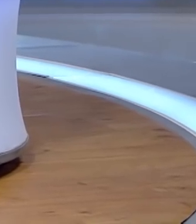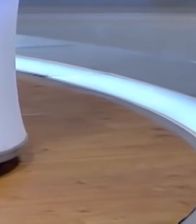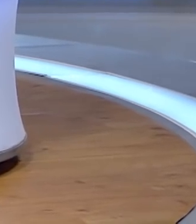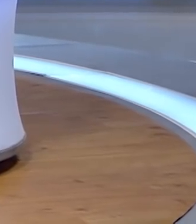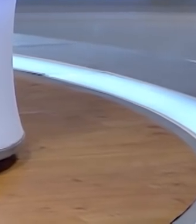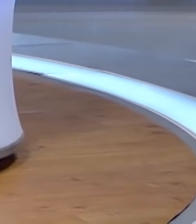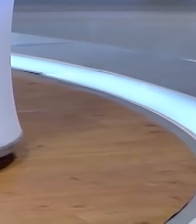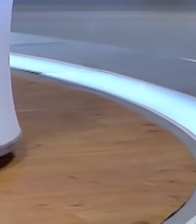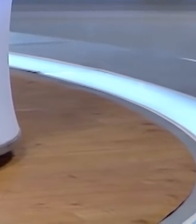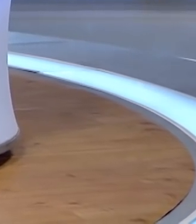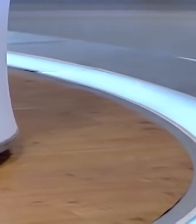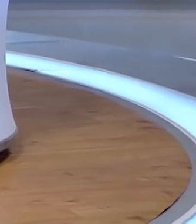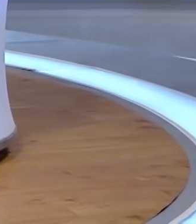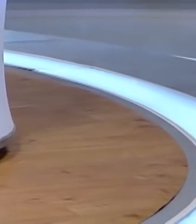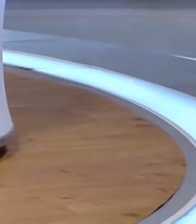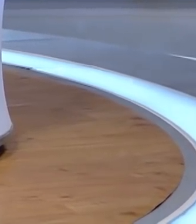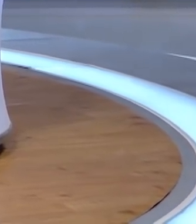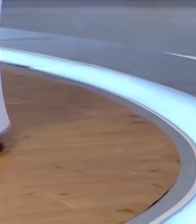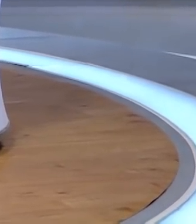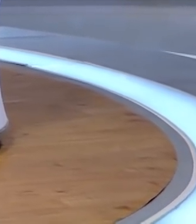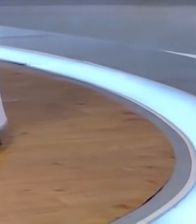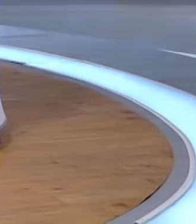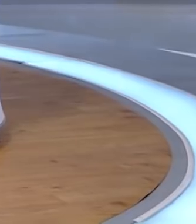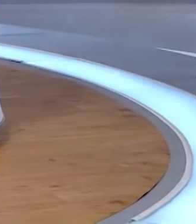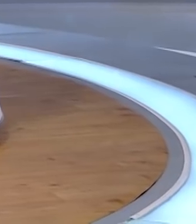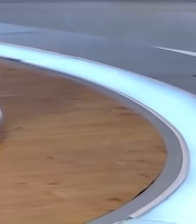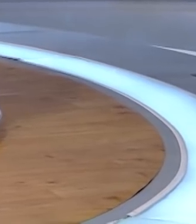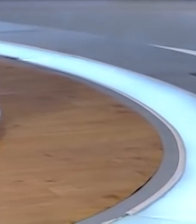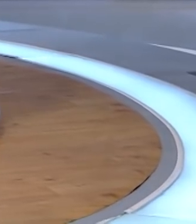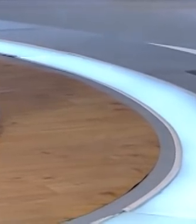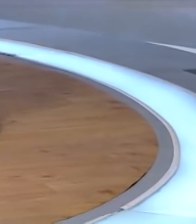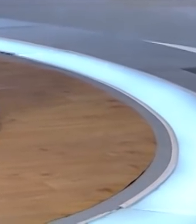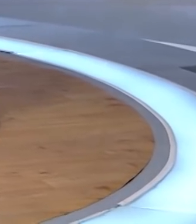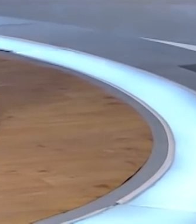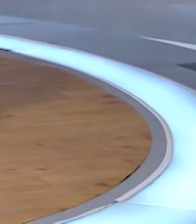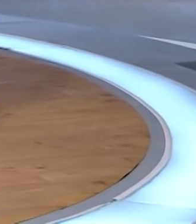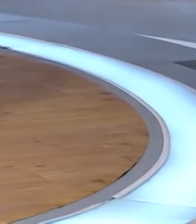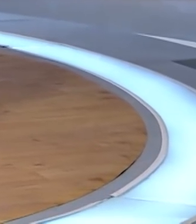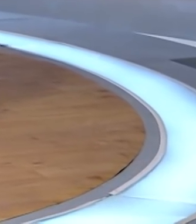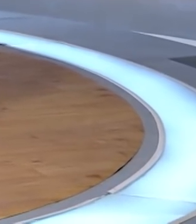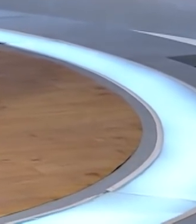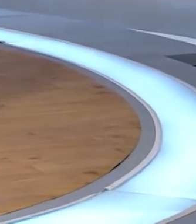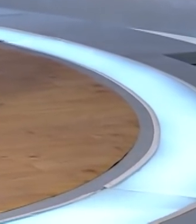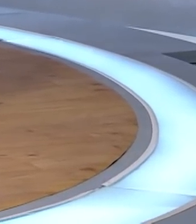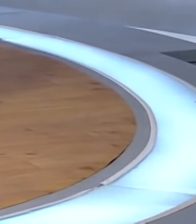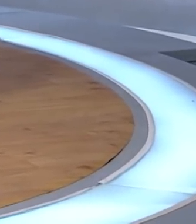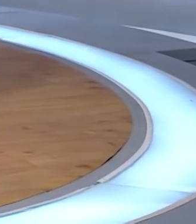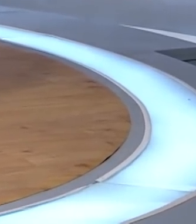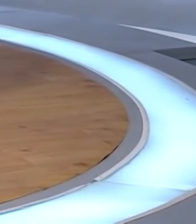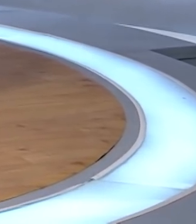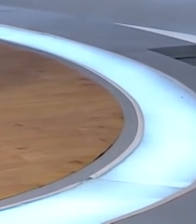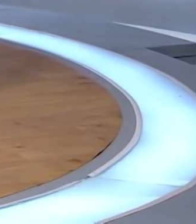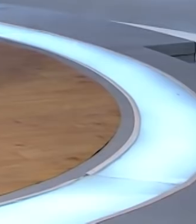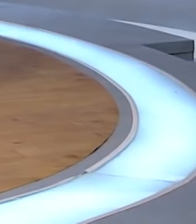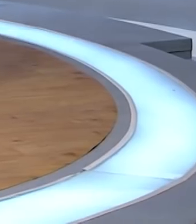Ирэхэн үзэгчдээ бид та бүхэнд цагийн хөрд мэдээллийн хөтөлбөрийн 5 гаригийн дугаарыг үзүүллээ. Хөтөлбөртэй хамт та байсан үзэгчд та бүхэнд баярлалаа. Сайхан амьдсаарай. Баяртай.